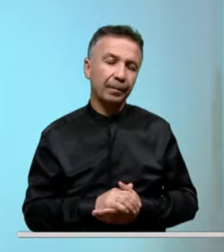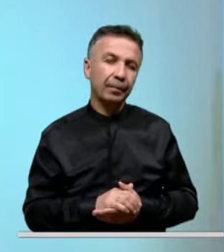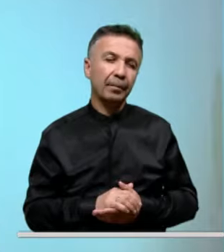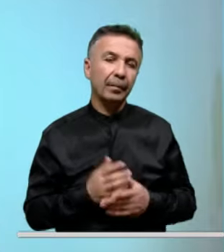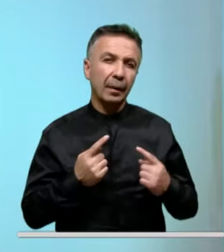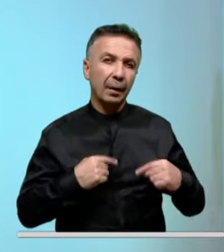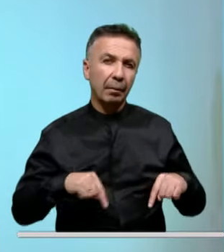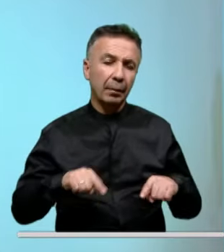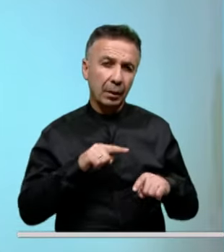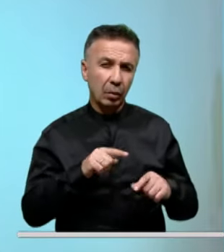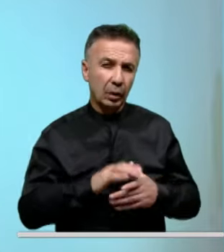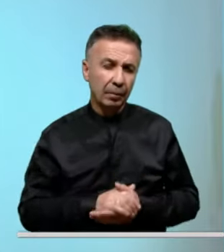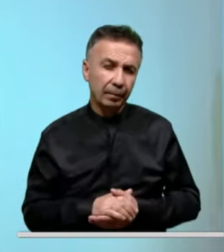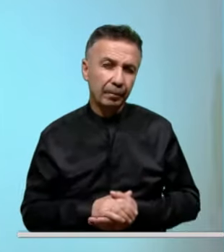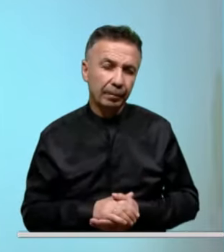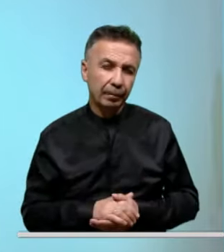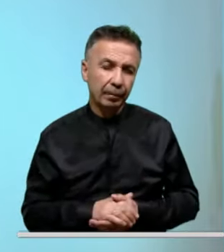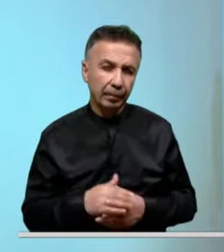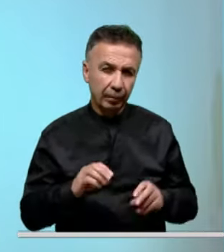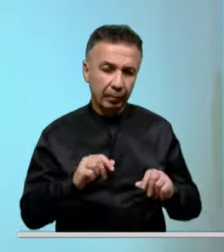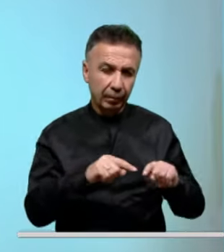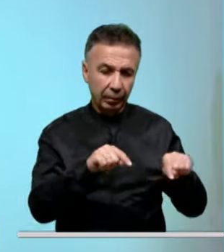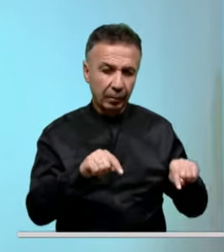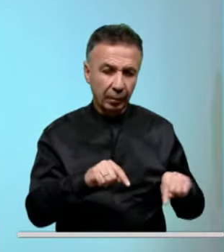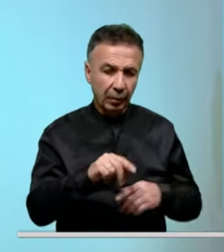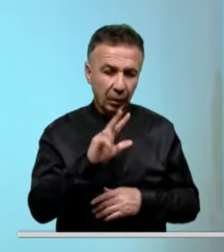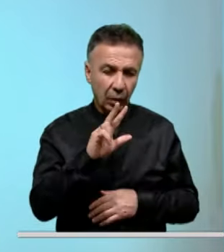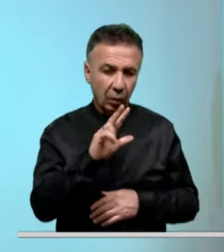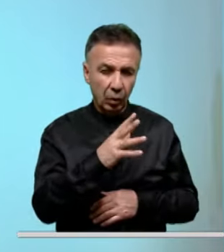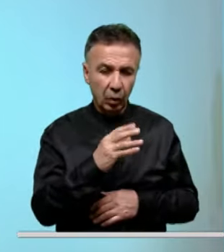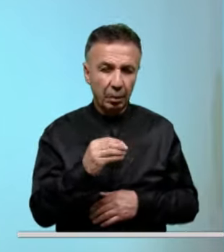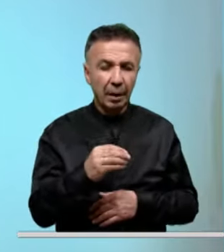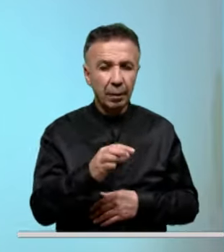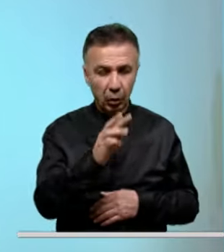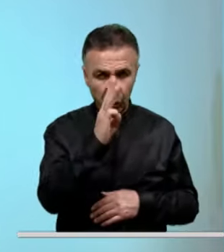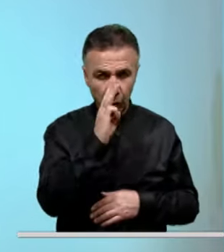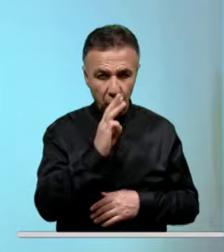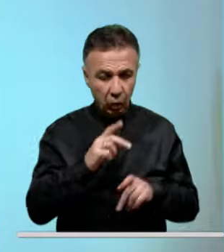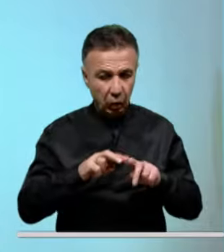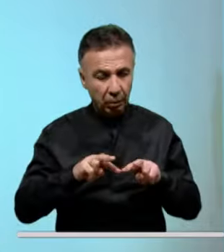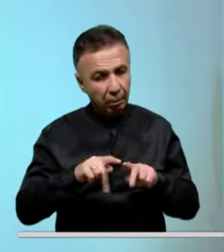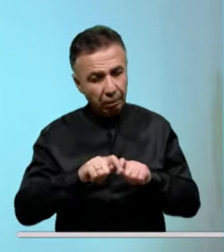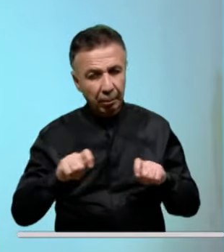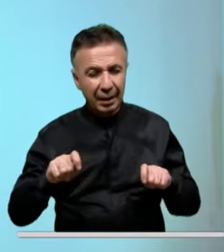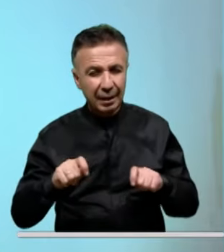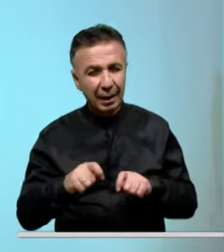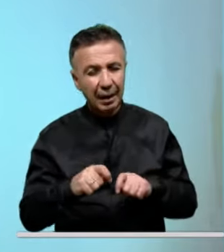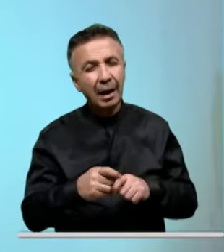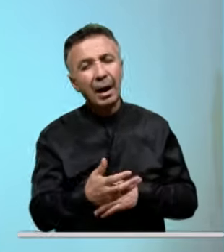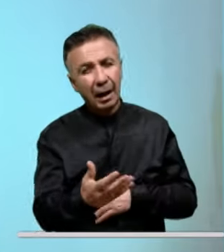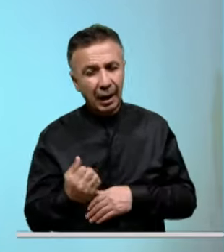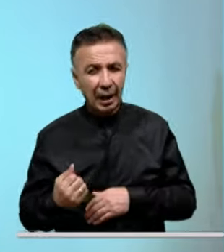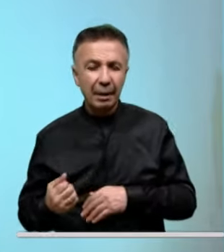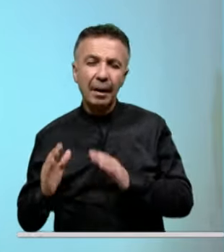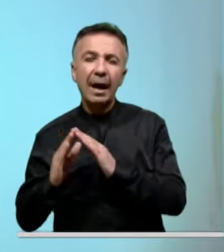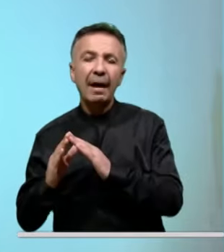Bize burada mesela 3 dönüm ya burası. Bana bir 300 metre yer verin. Ben de buraya bir ev yapayım. Ben